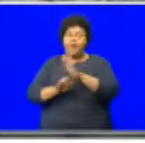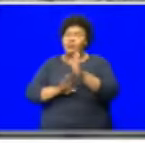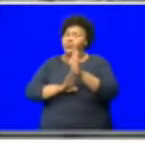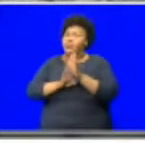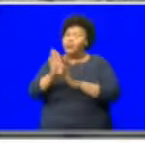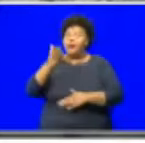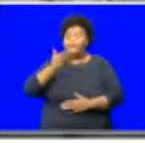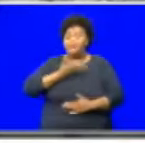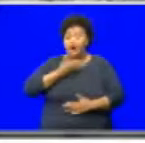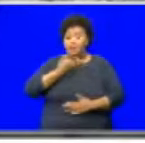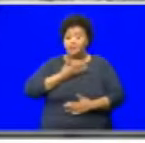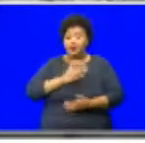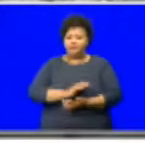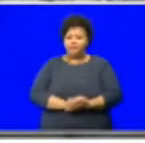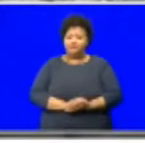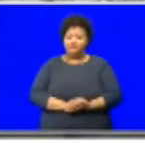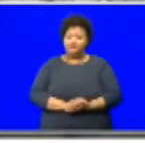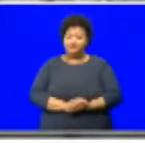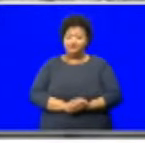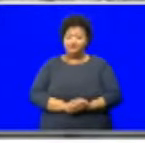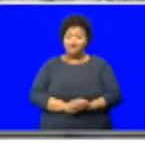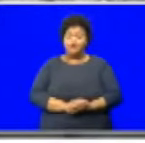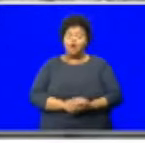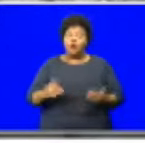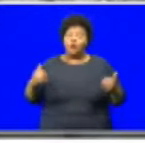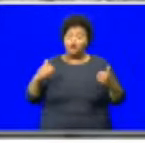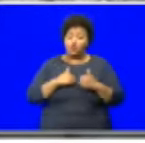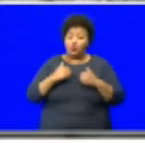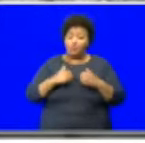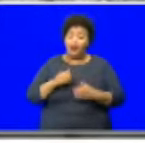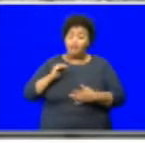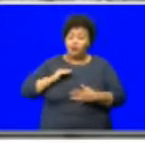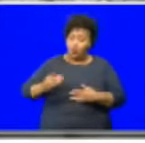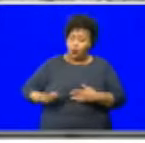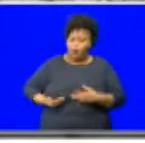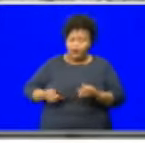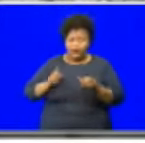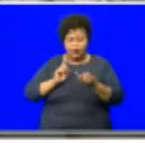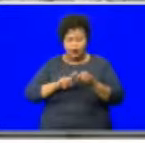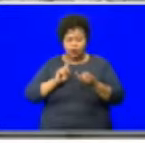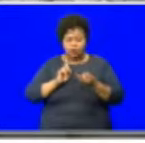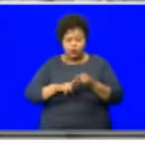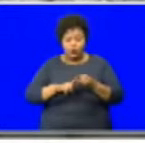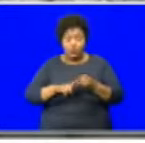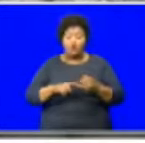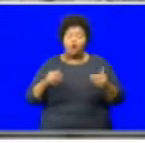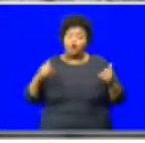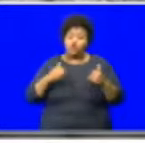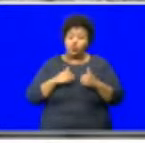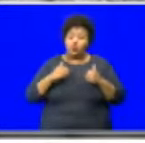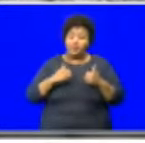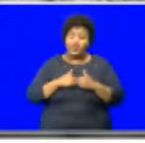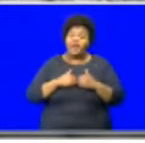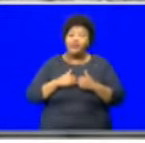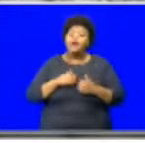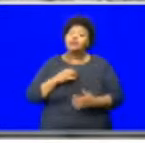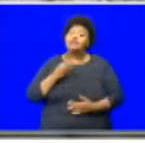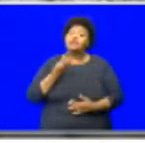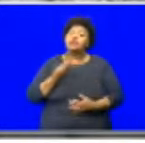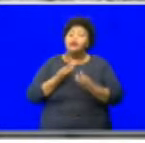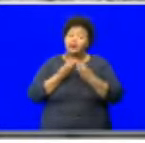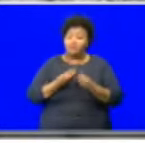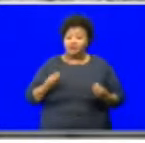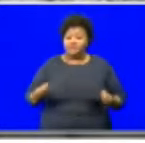kuphela bomake labadzala kuphinze kuthinze nebantwana le bantu labaningi labanye sebaze labanye bazame kutame